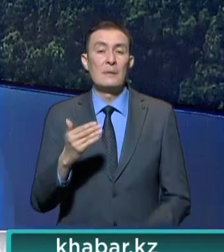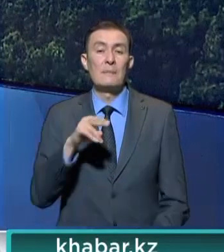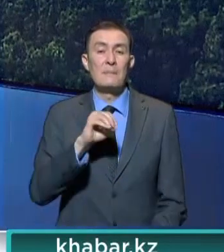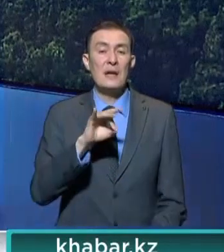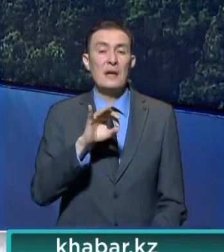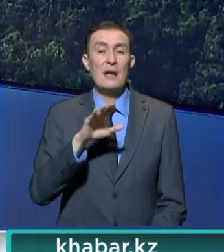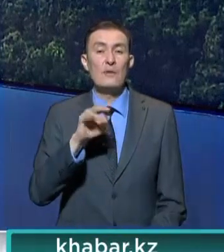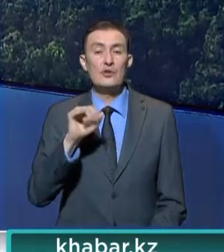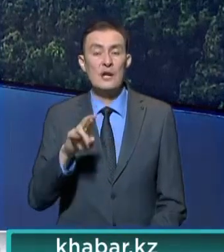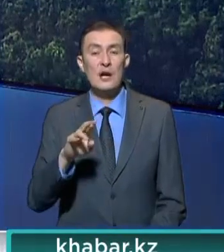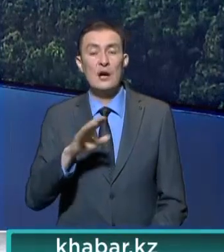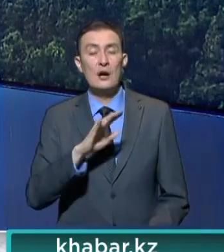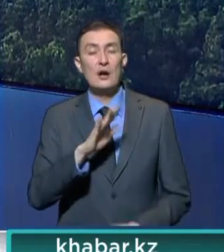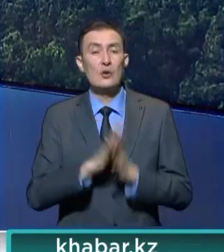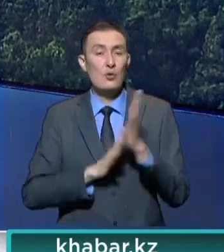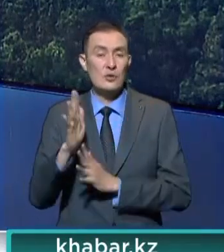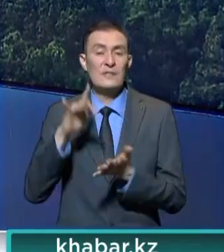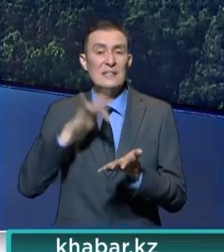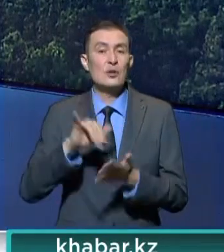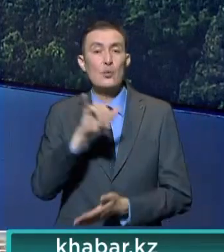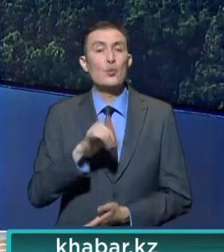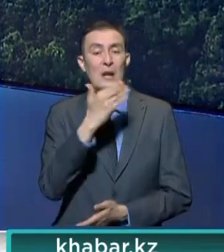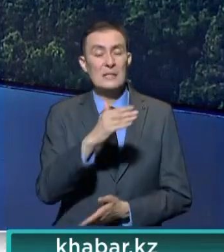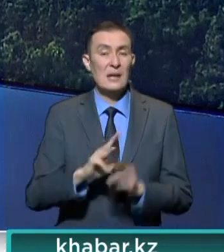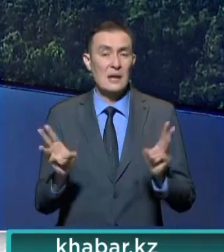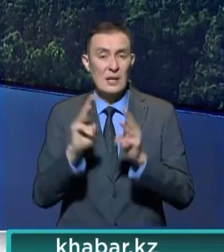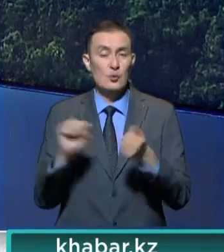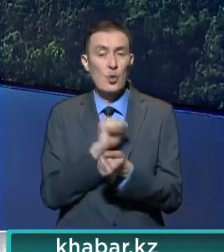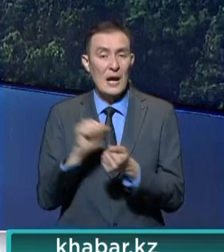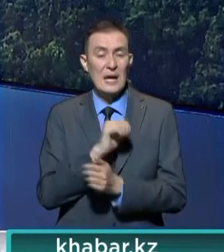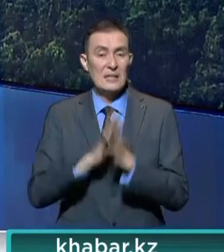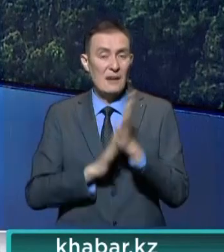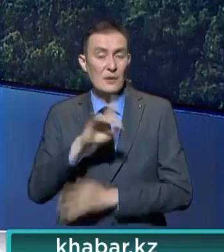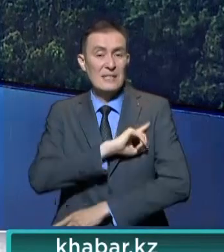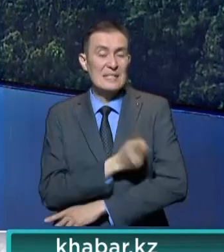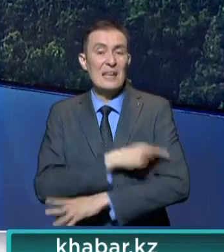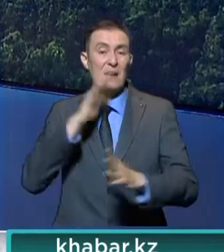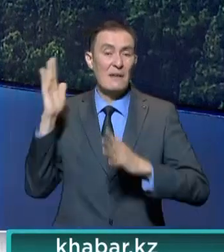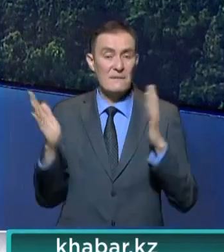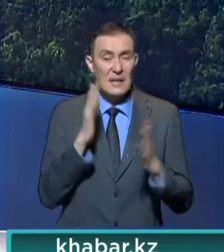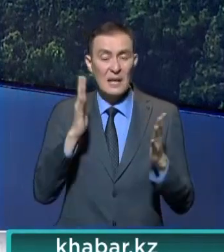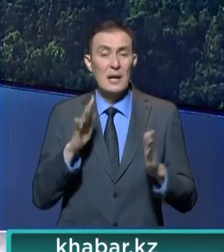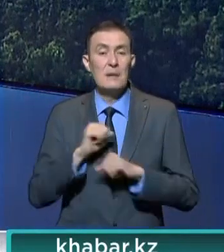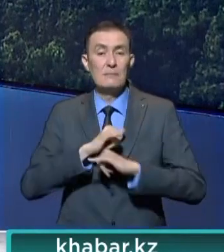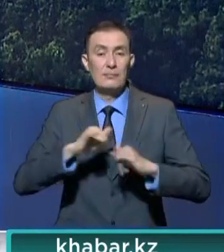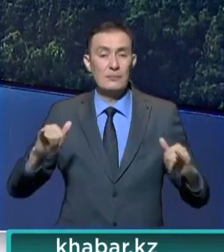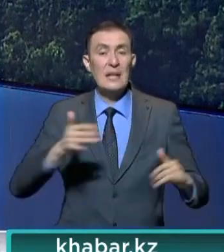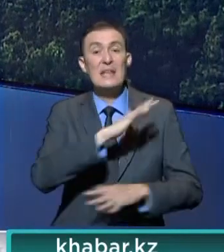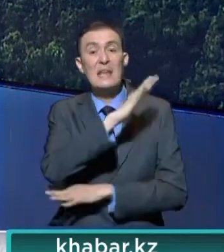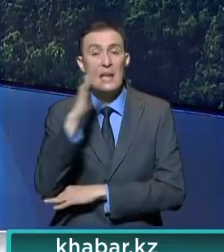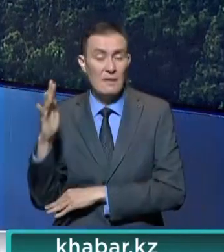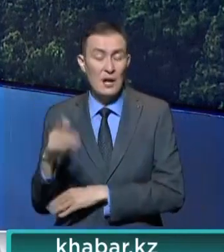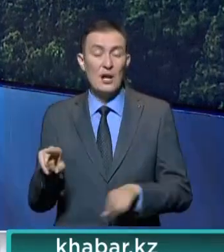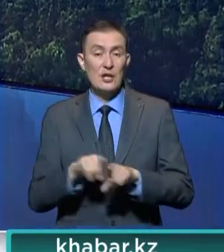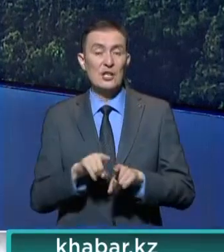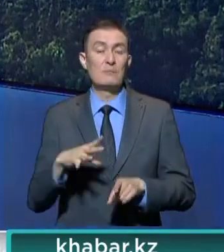в переволочной рощи в центре Уральска. Сначала там начала гореть сухая трава, но из-за сильного ветра огонь перекинулся на деревья.